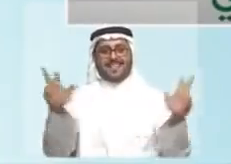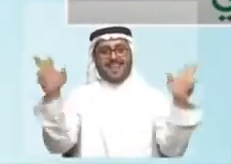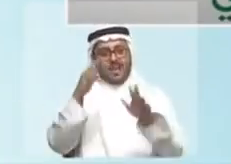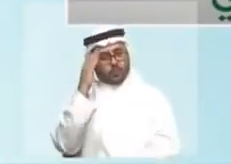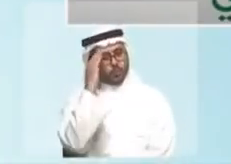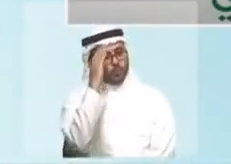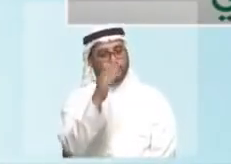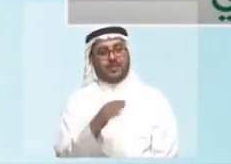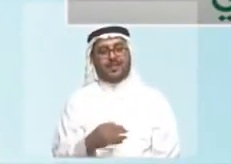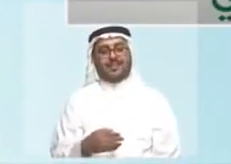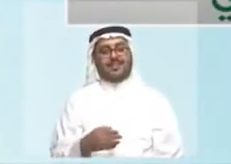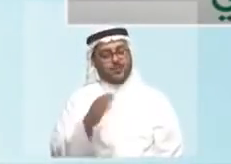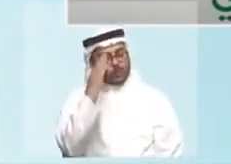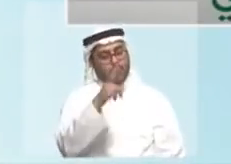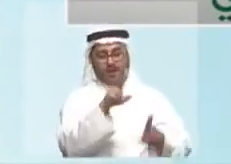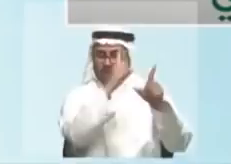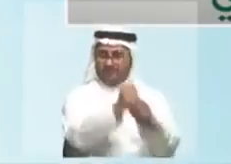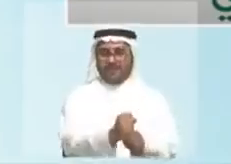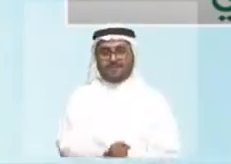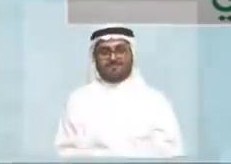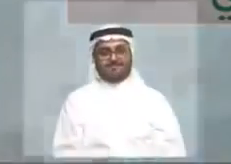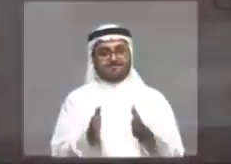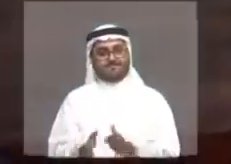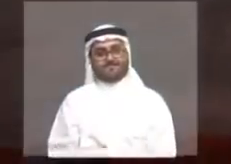القدس الزميل عبد الله الأسمري، شكرا جزيلا لك.